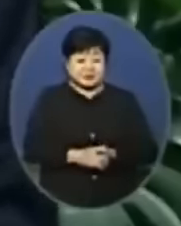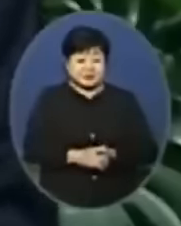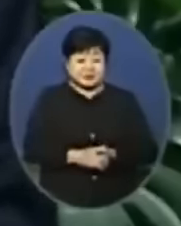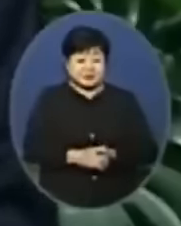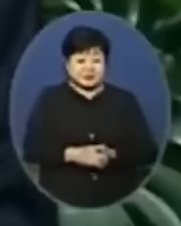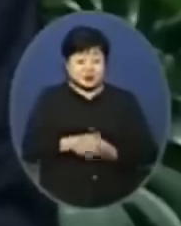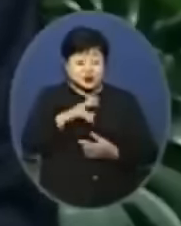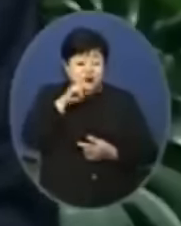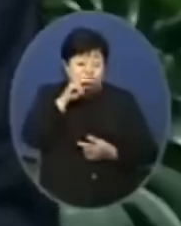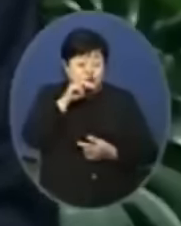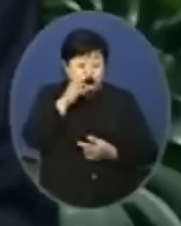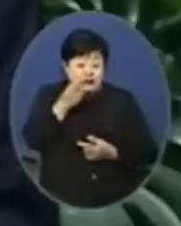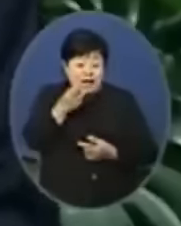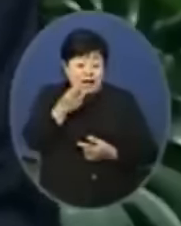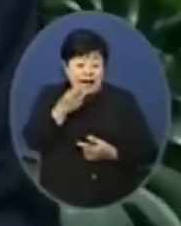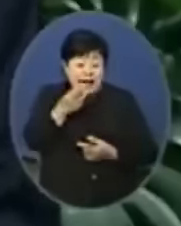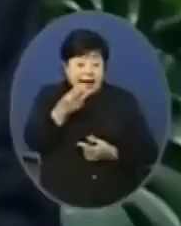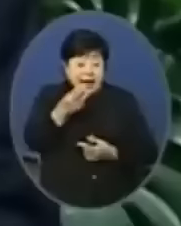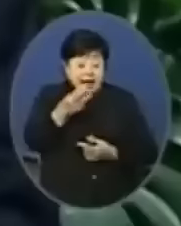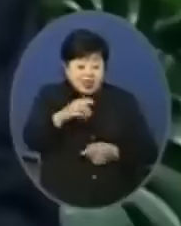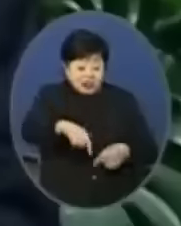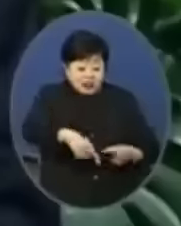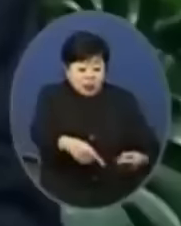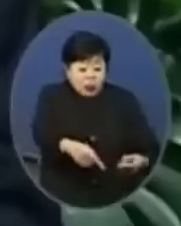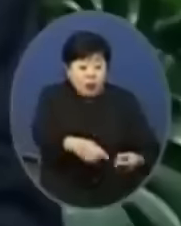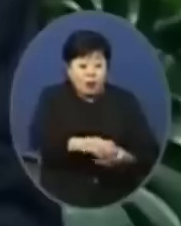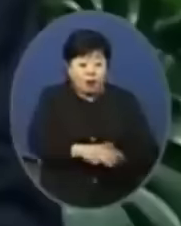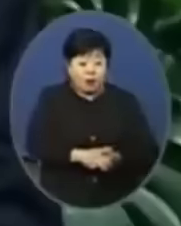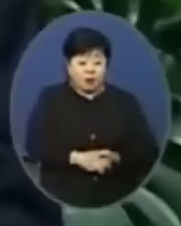쇠양지 3마리를 넣고